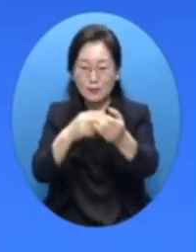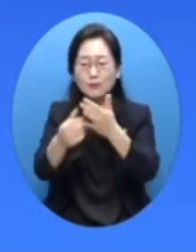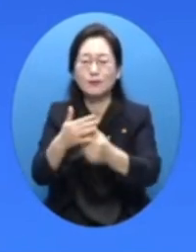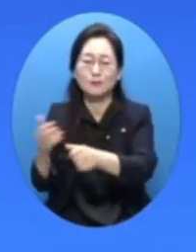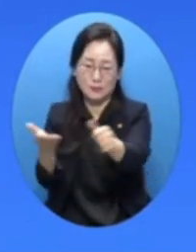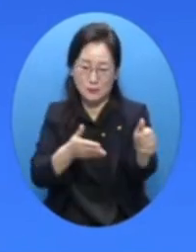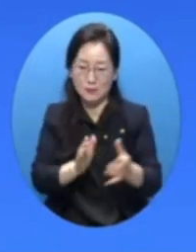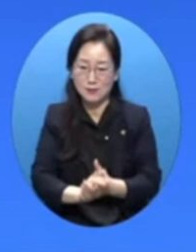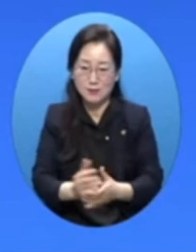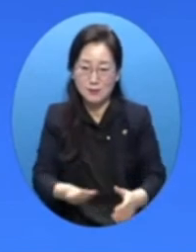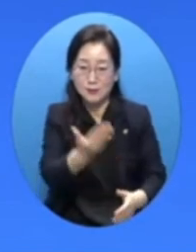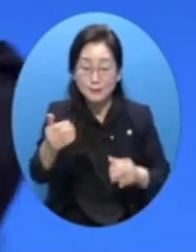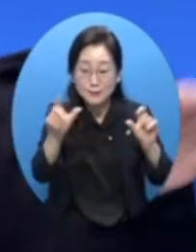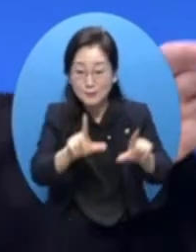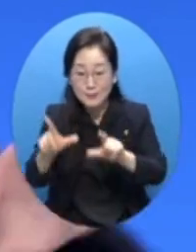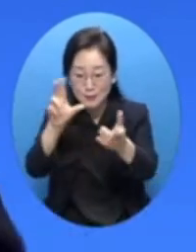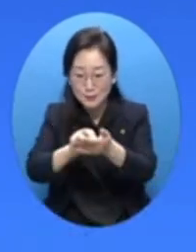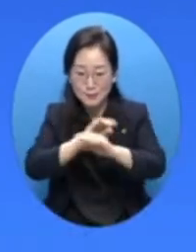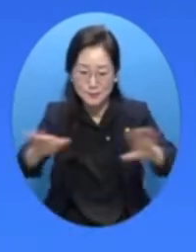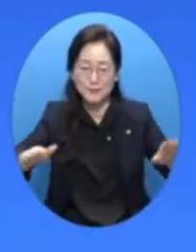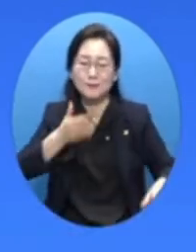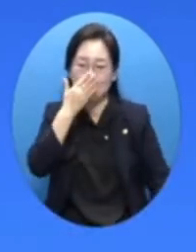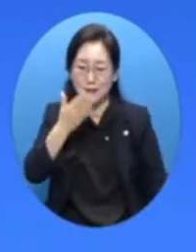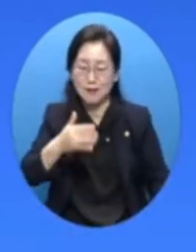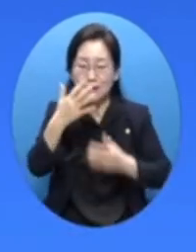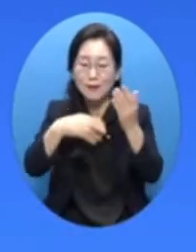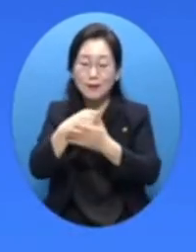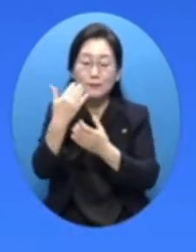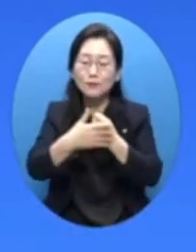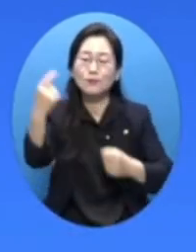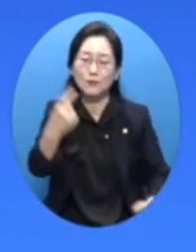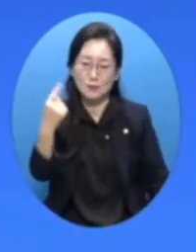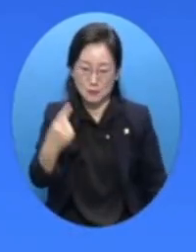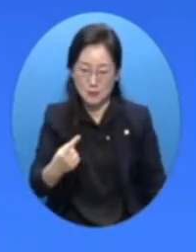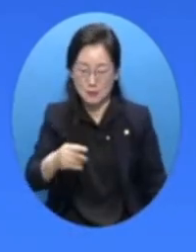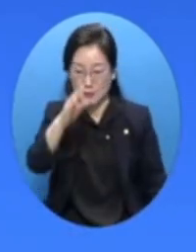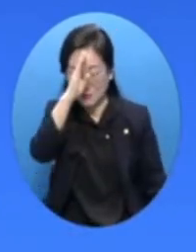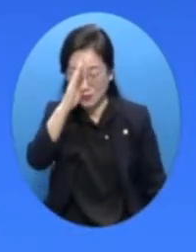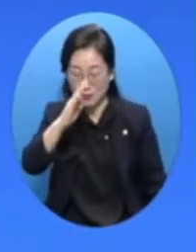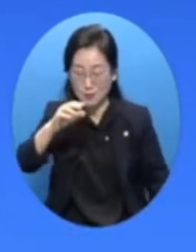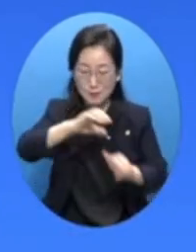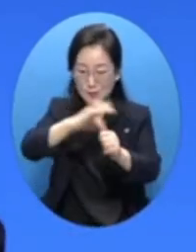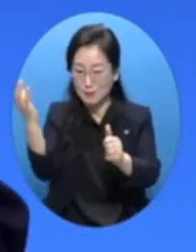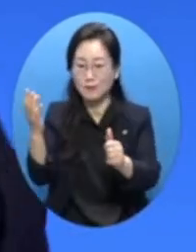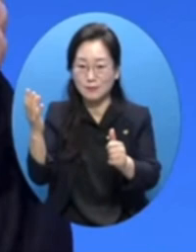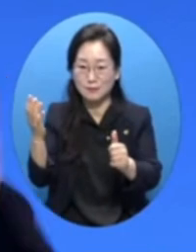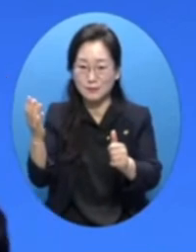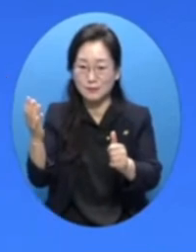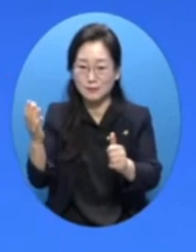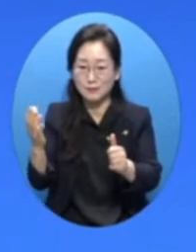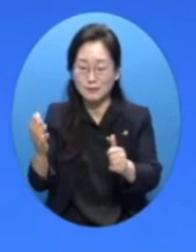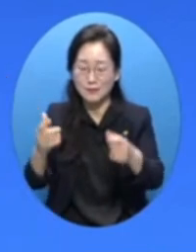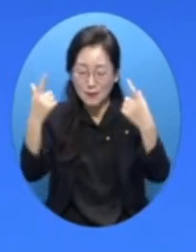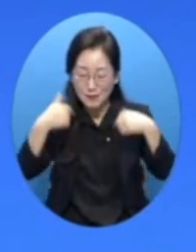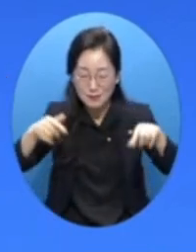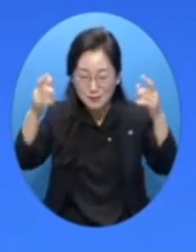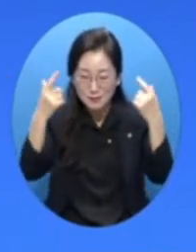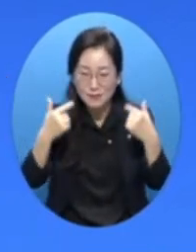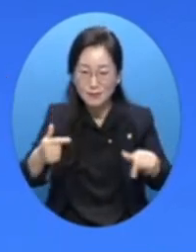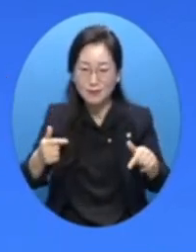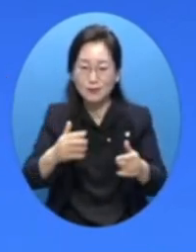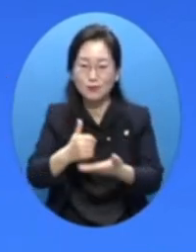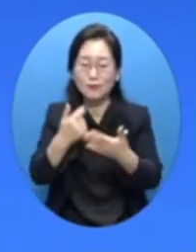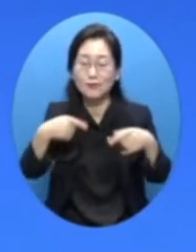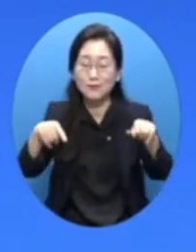바랍니다. 여러분 삶의 문제가 해결될 것입니다. 하나님의 은혜가 임할 것입니다. 병에서 로이름을 받을 것입니다. 매 순간순간 주님이